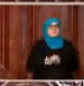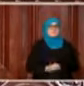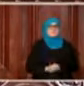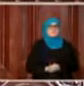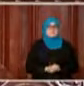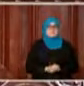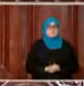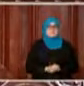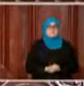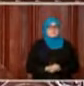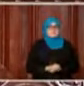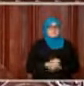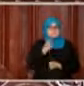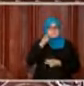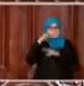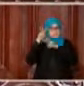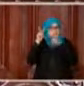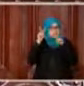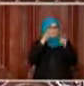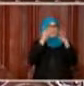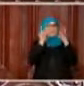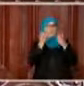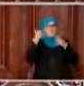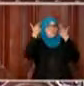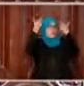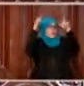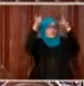الذي يتطلع إلى الحرية